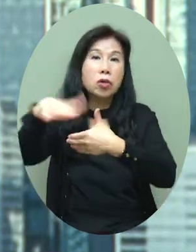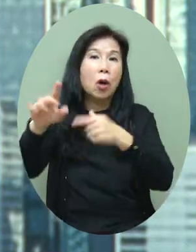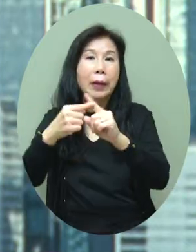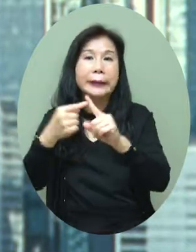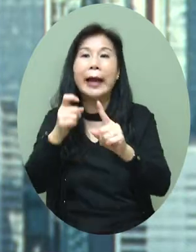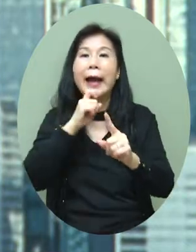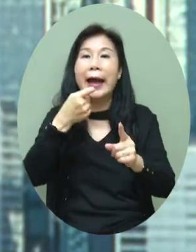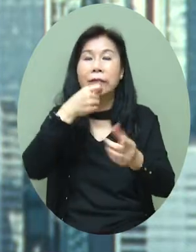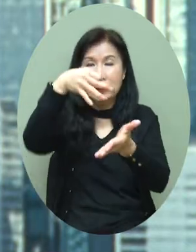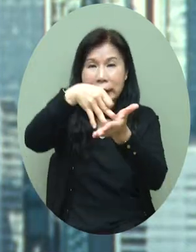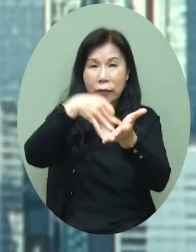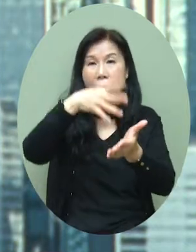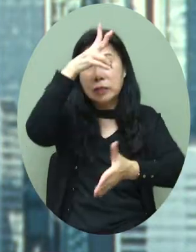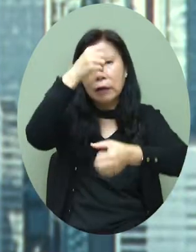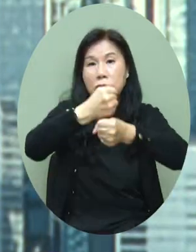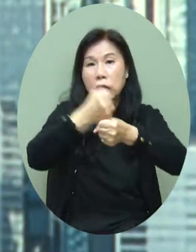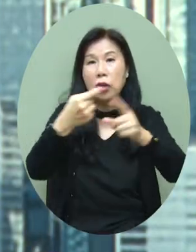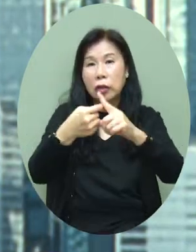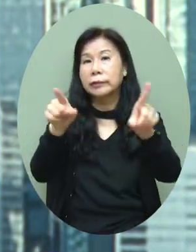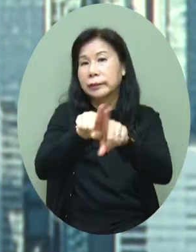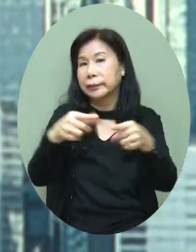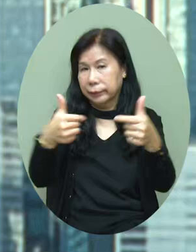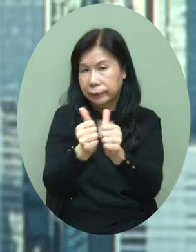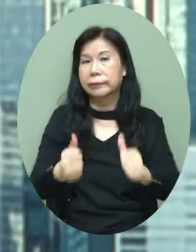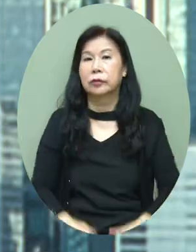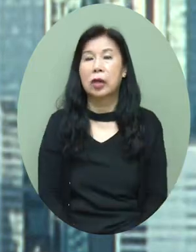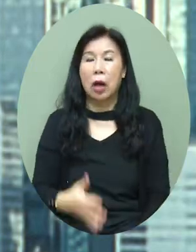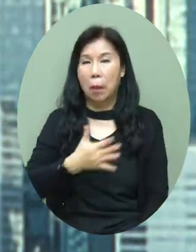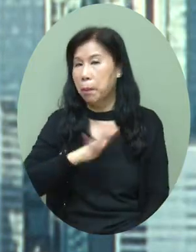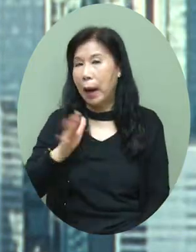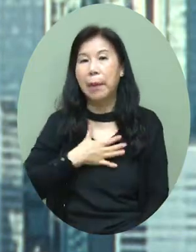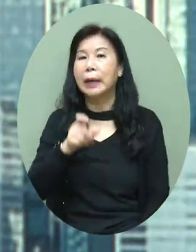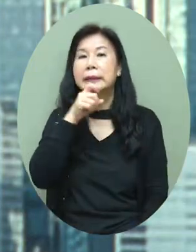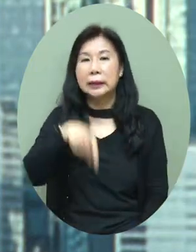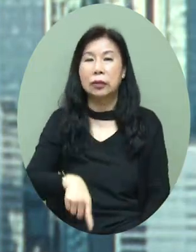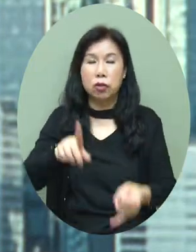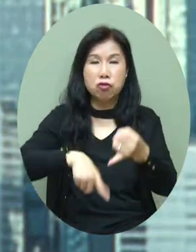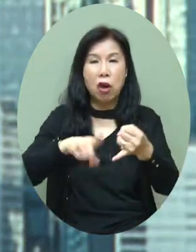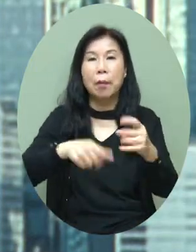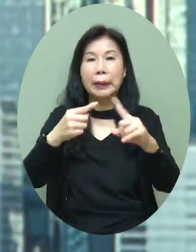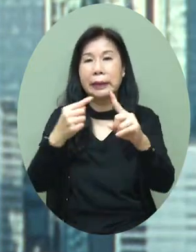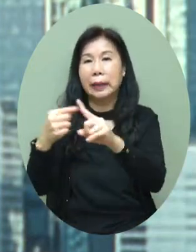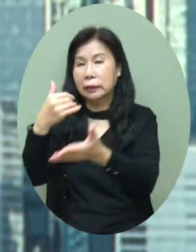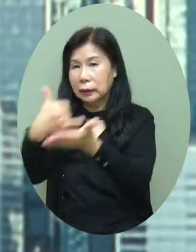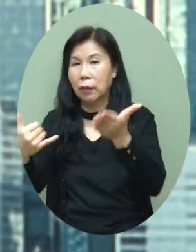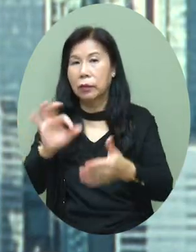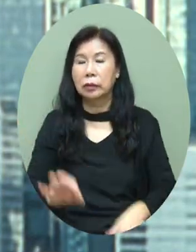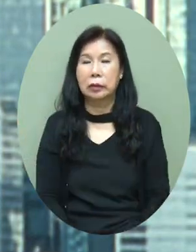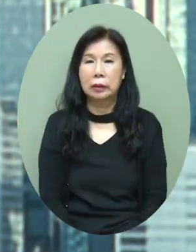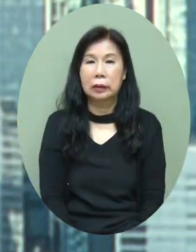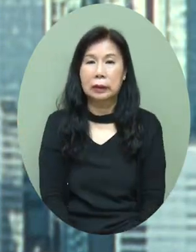人係加入公務員隊伍嘅一啲要素嚟嘅。咁所以我都唔擔心呢個係會造成人才流失嘅。